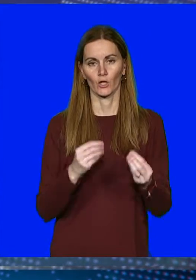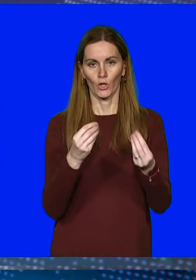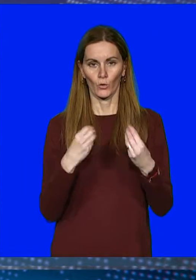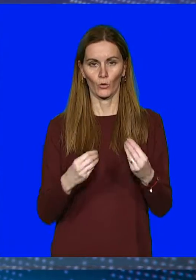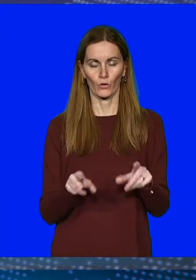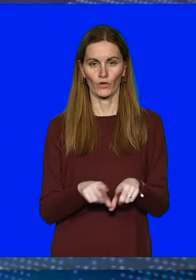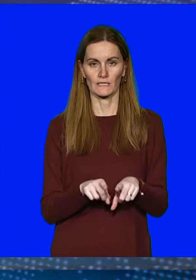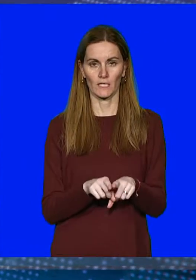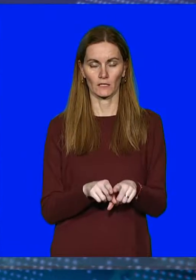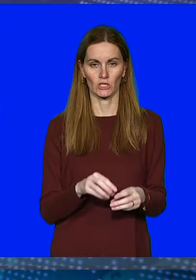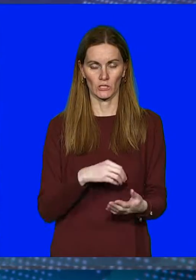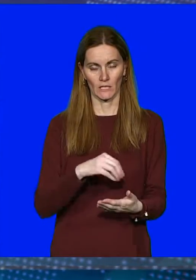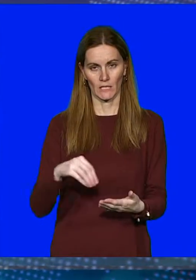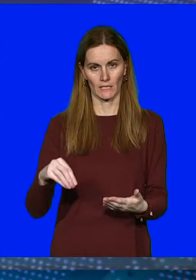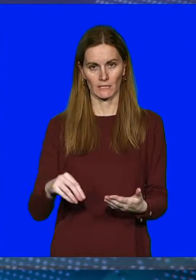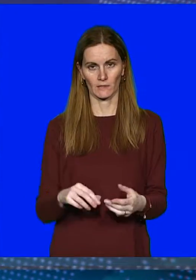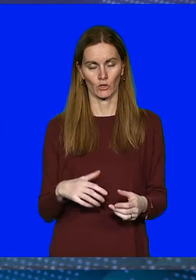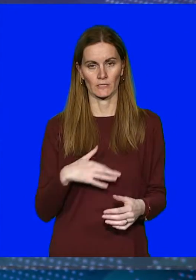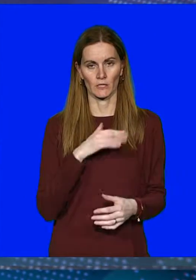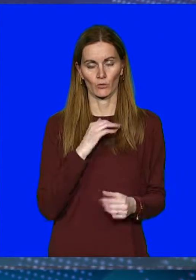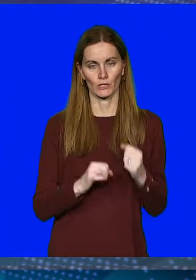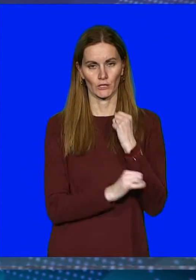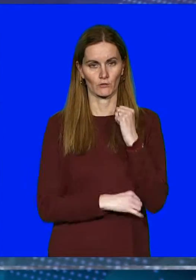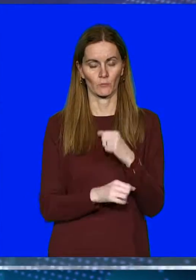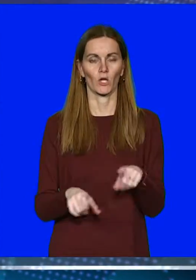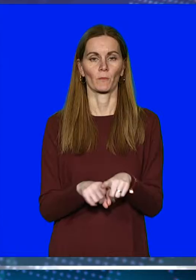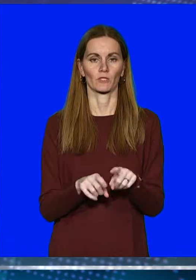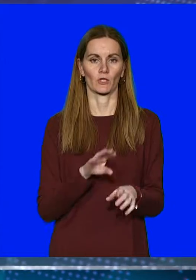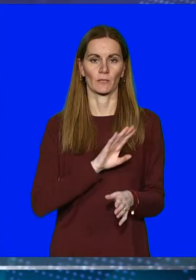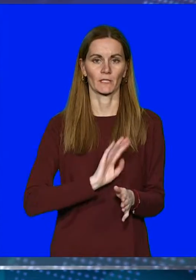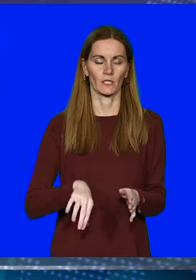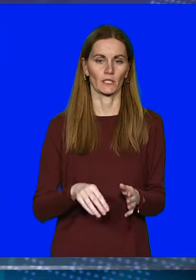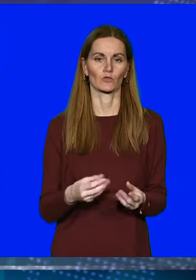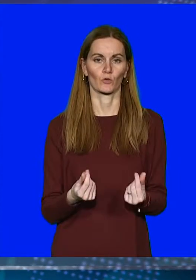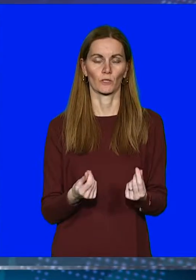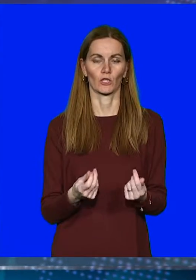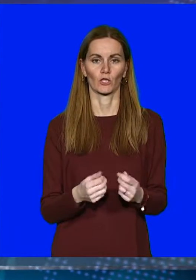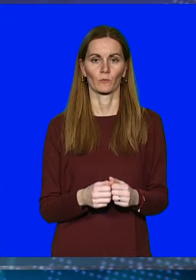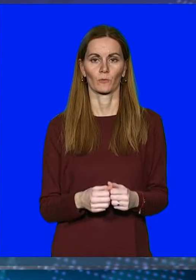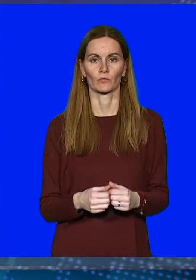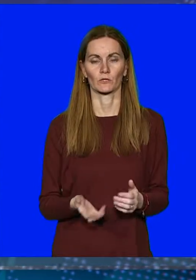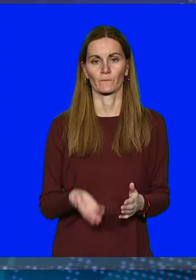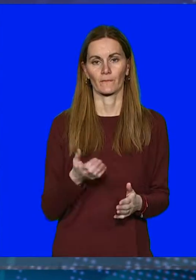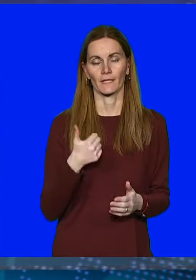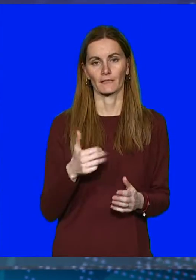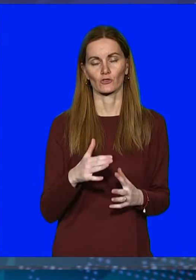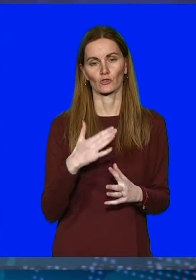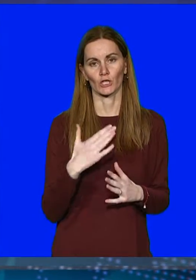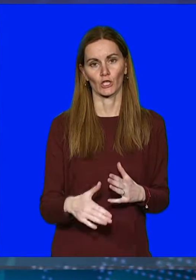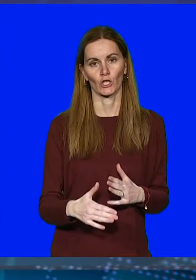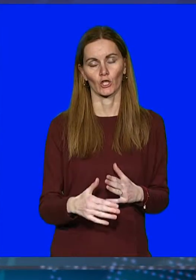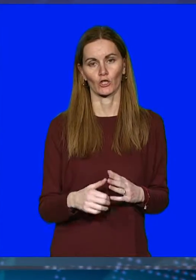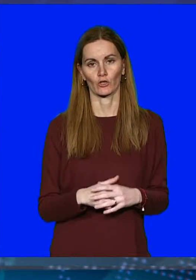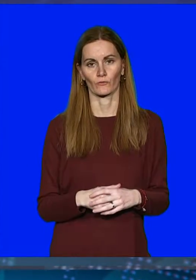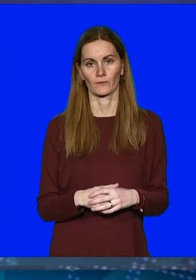ruku. Ugovor o stipendiranju sadrži stavke kojih se studenti i učenici moraju pridržavati kako ne bi izgubili financijsku potporu. Jedna od njih